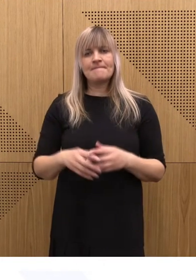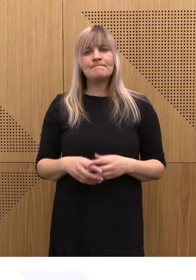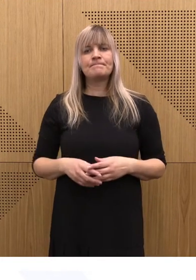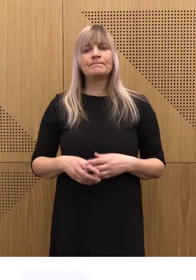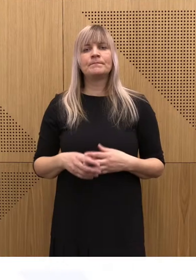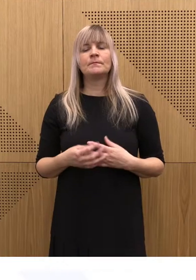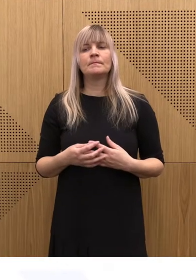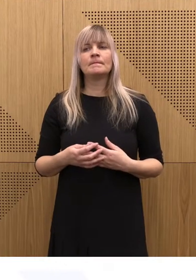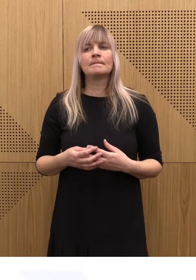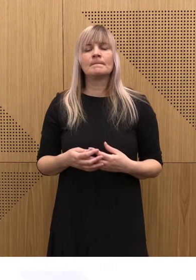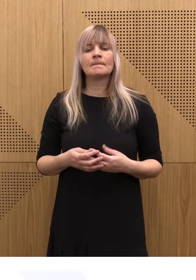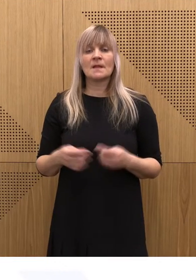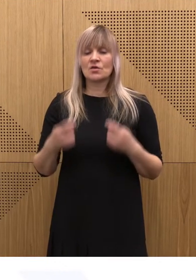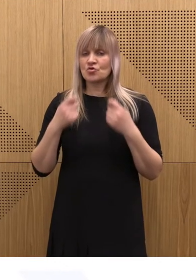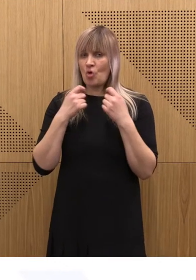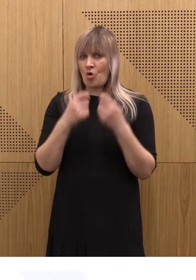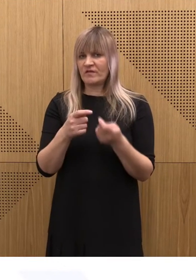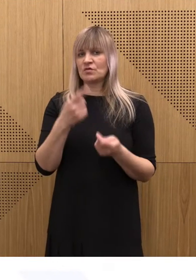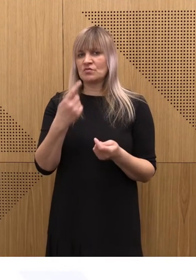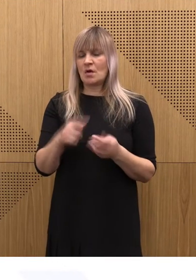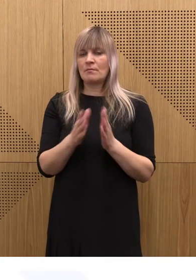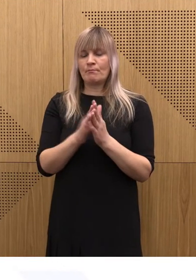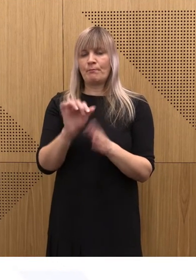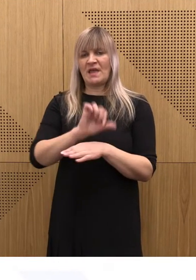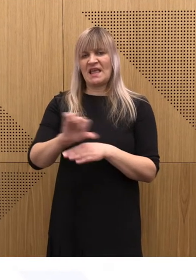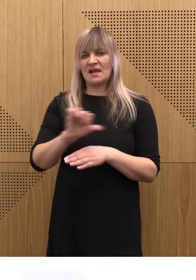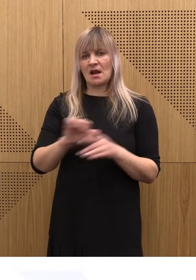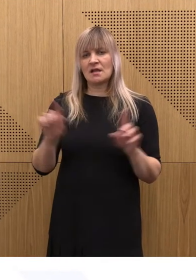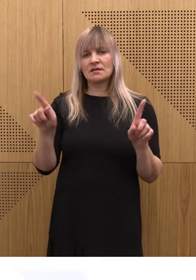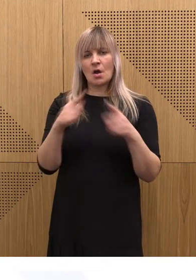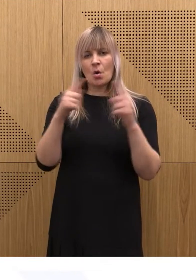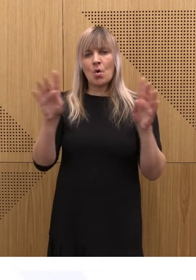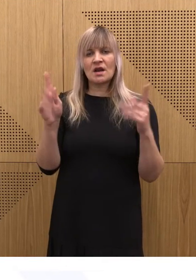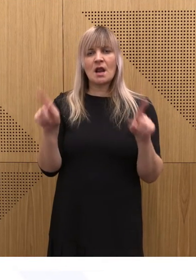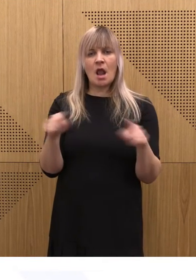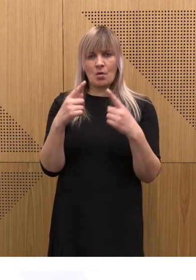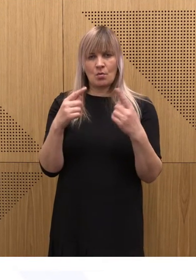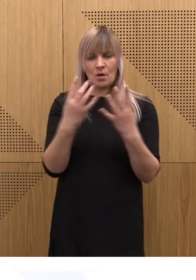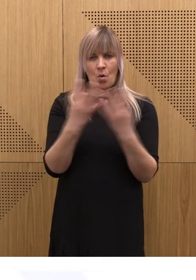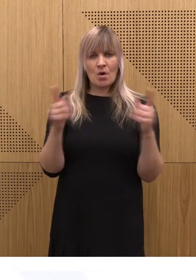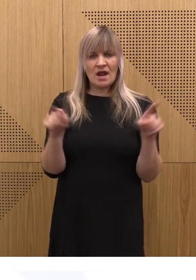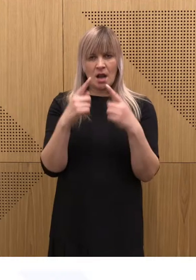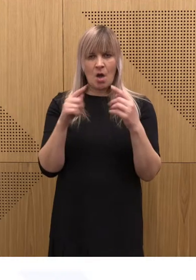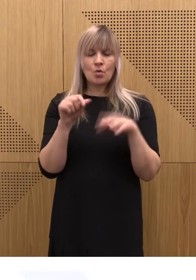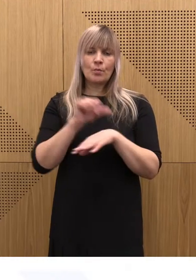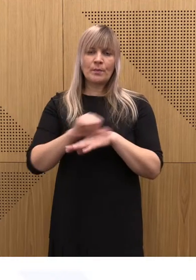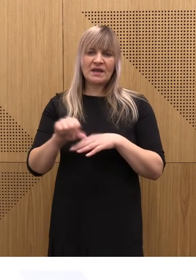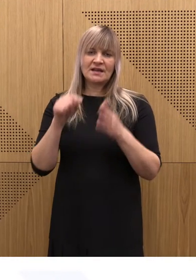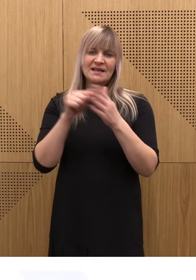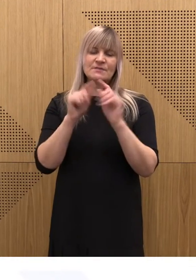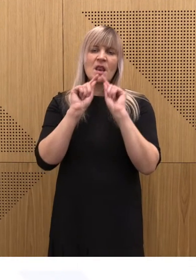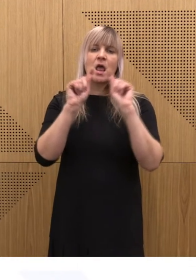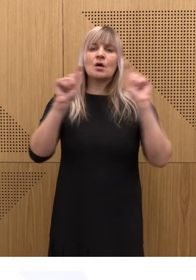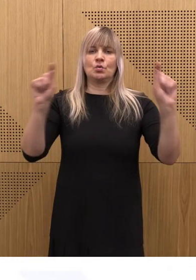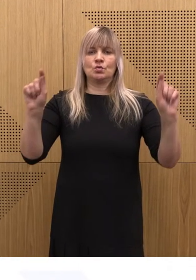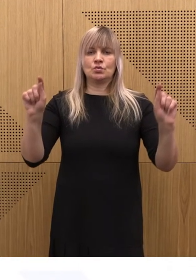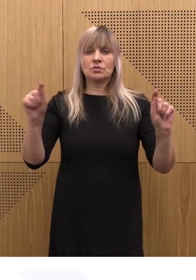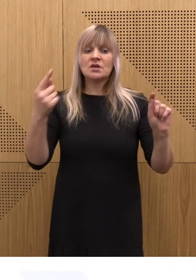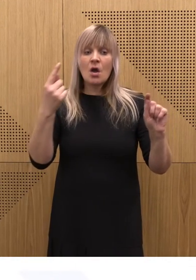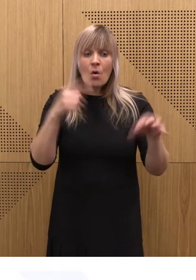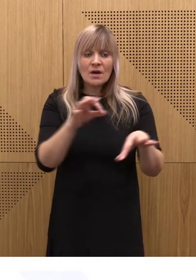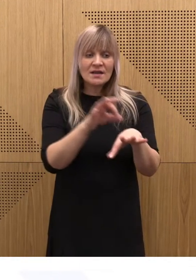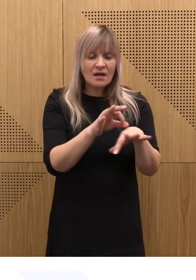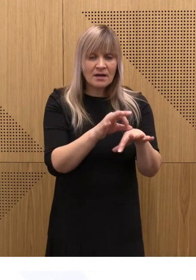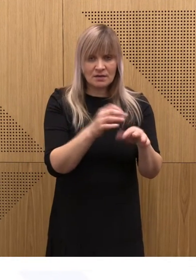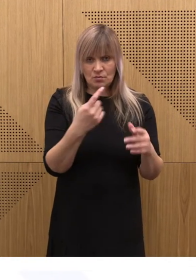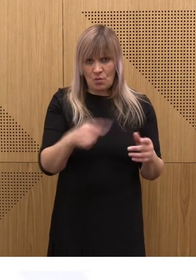kirikutele ja kogudustele soovituse piirata koori laulmist, kuna see on nakkuse leviku koht ja seal on olnud ka koldeid mitte